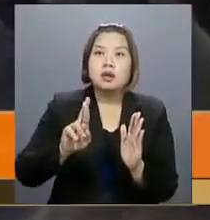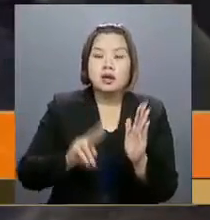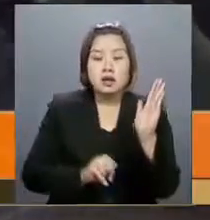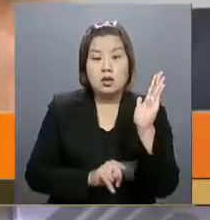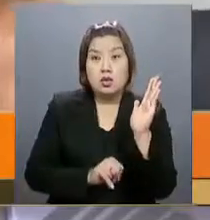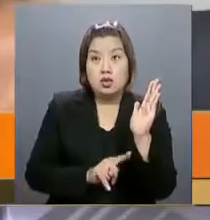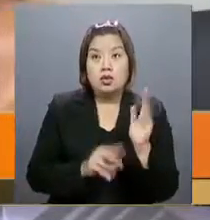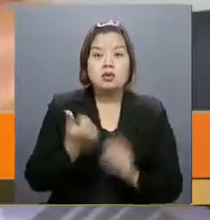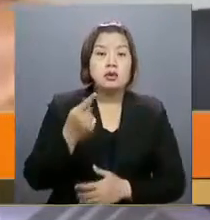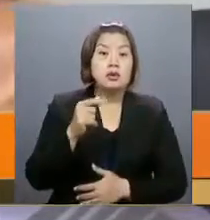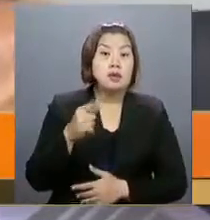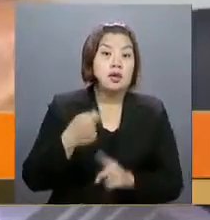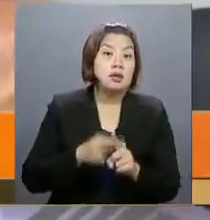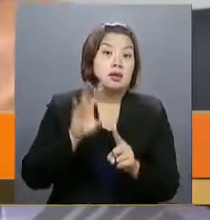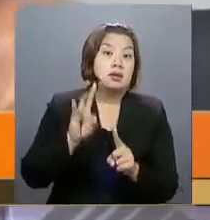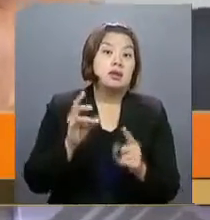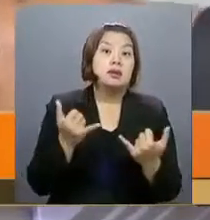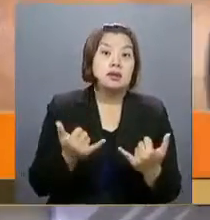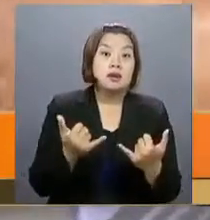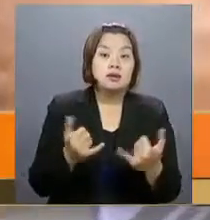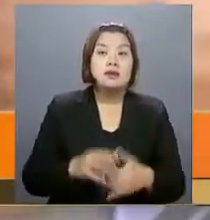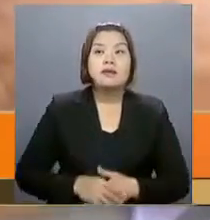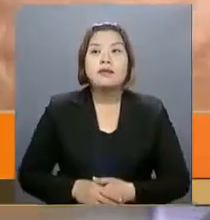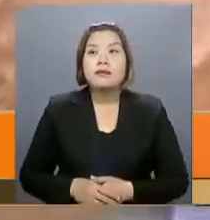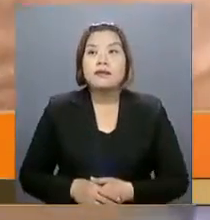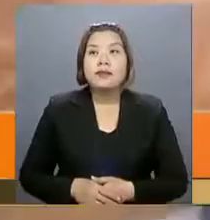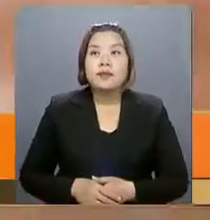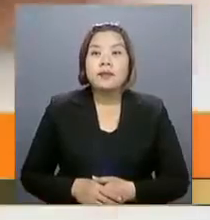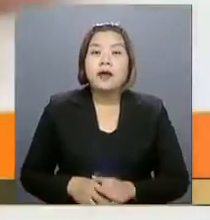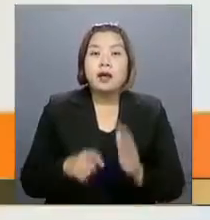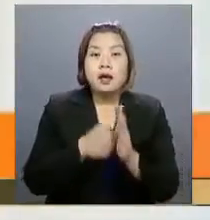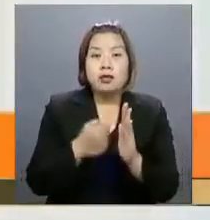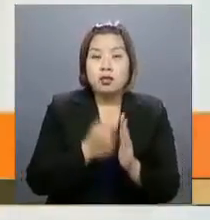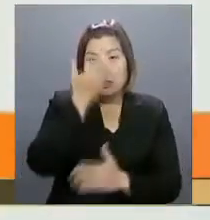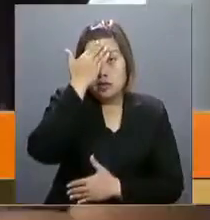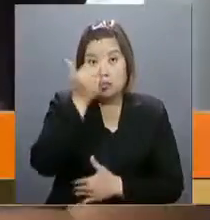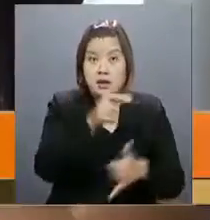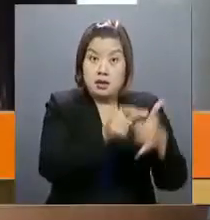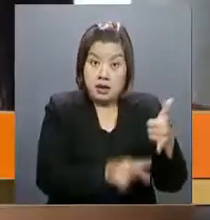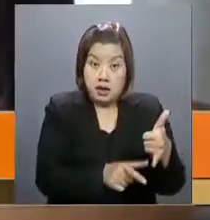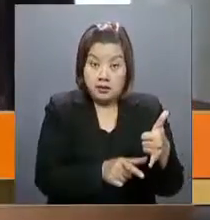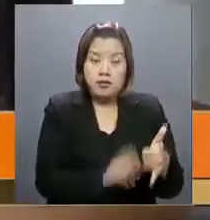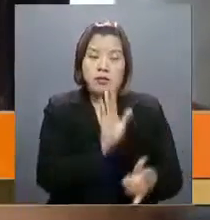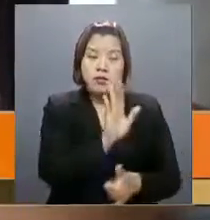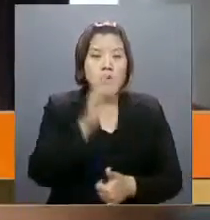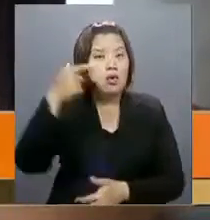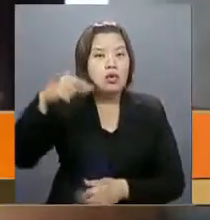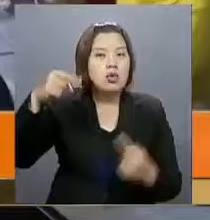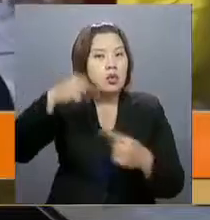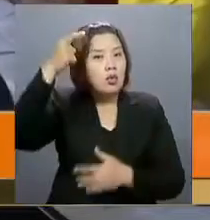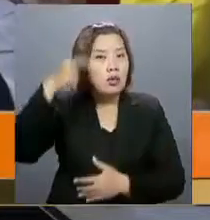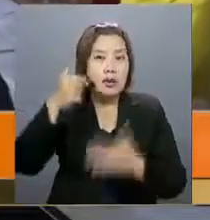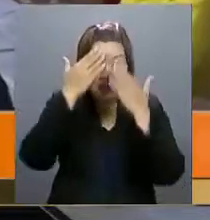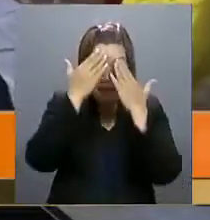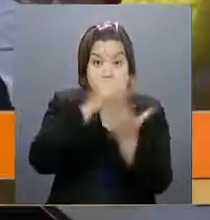มกราคมที่ผ่านมาทั้งนี้เนื่องจากหลายคนได้กลับคำให้การในชั้นศาลว่าสมัครใจหลบหนีเข้